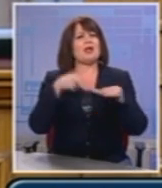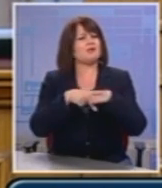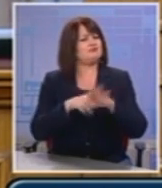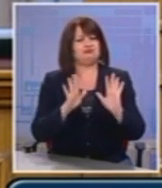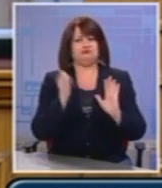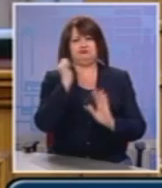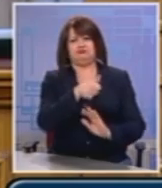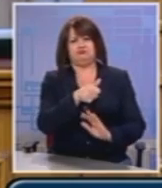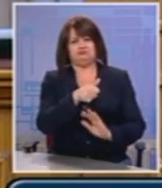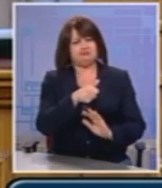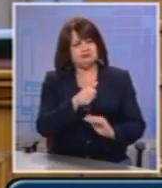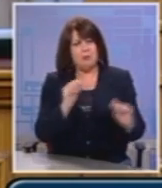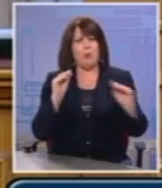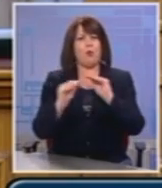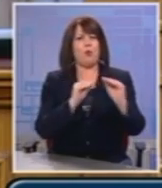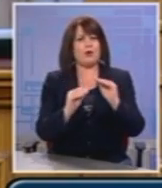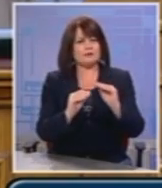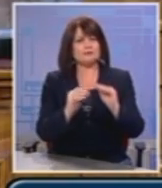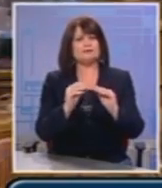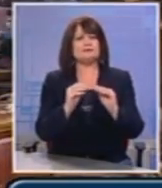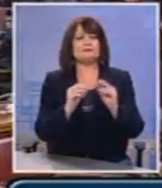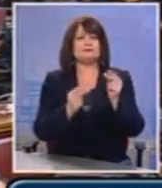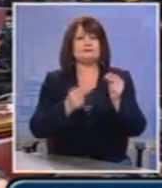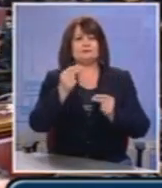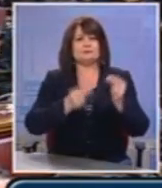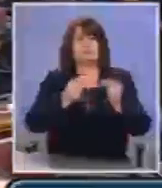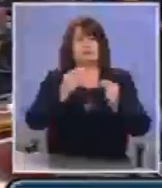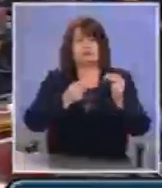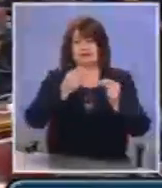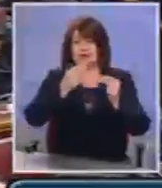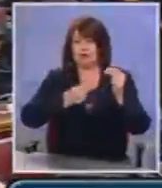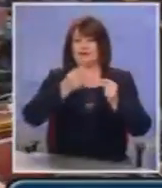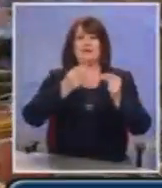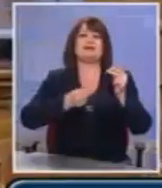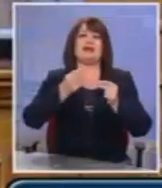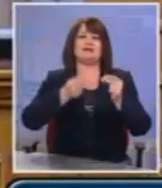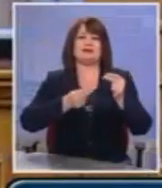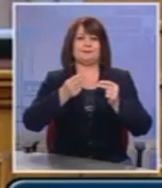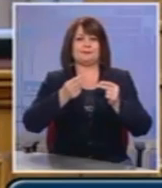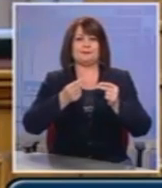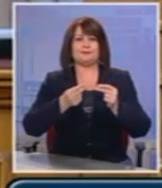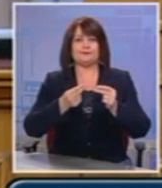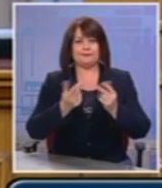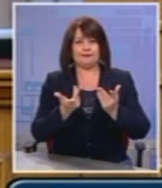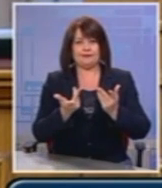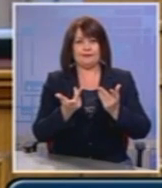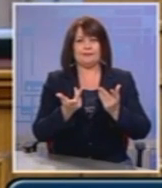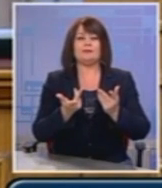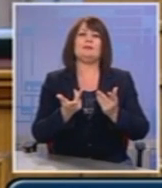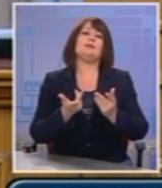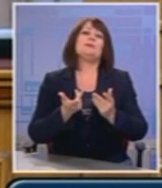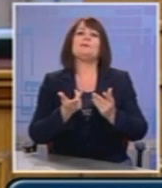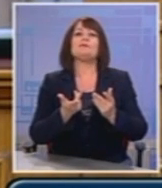απλώς τα χρήματα τα οποία κατατίθεντο μετρητά σε μετρητά διαθέσιμα η τράπεζα της ελλάδος με δικές επιλογές και